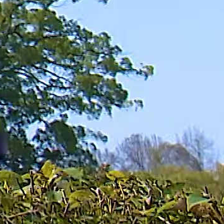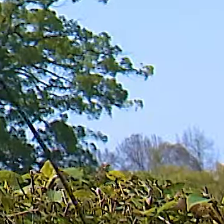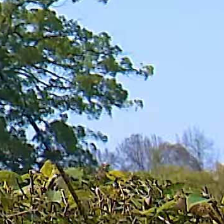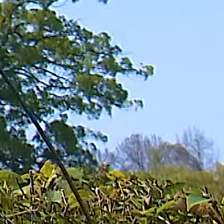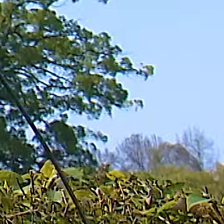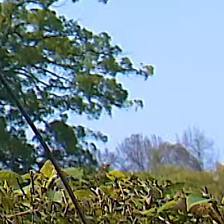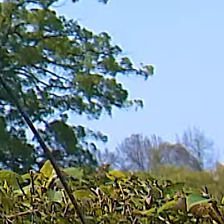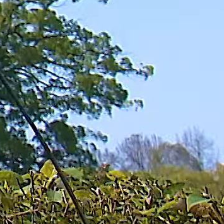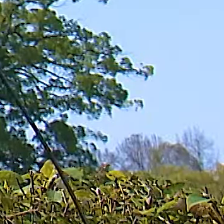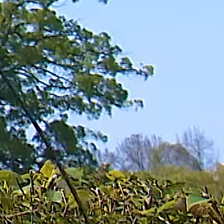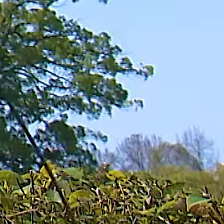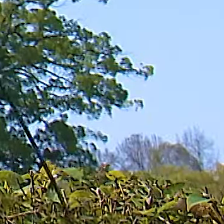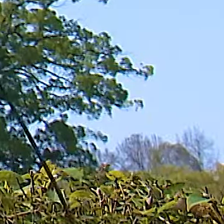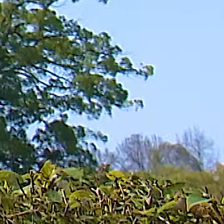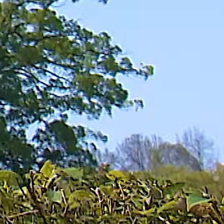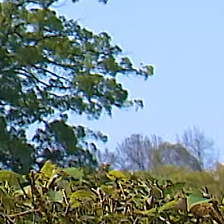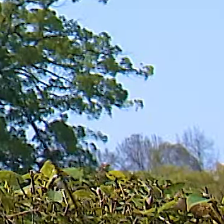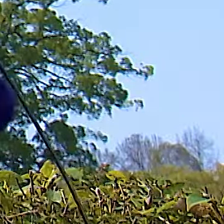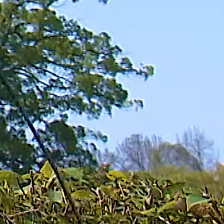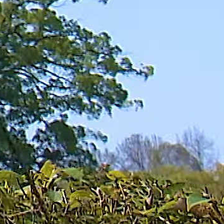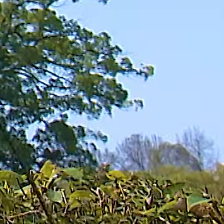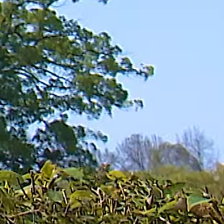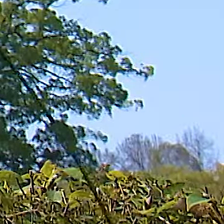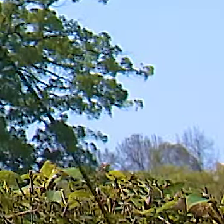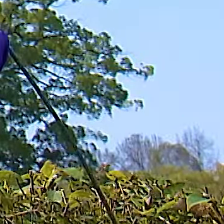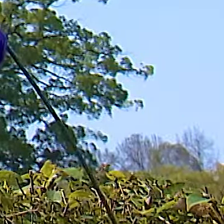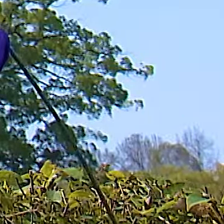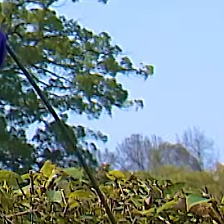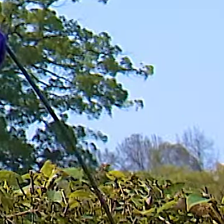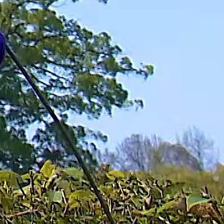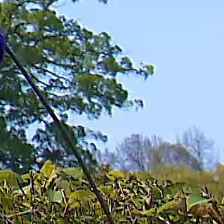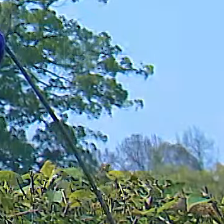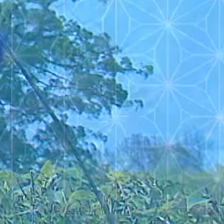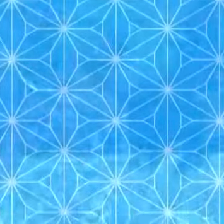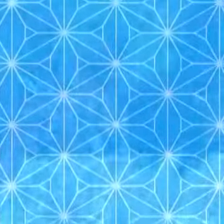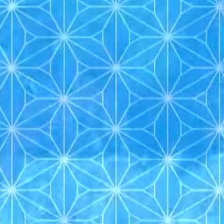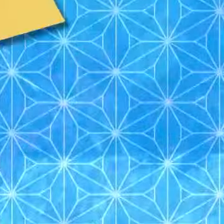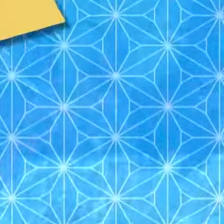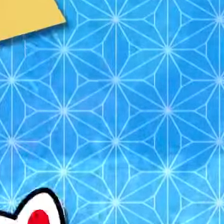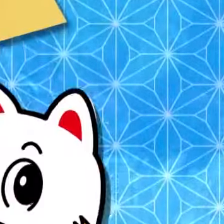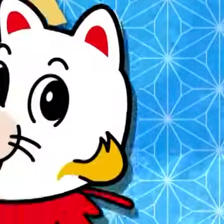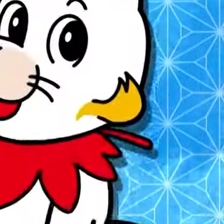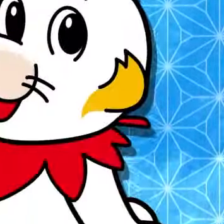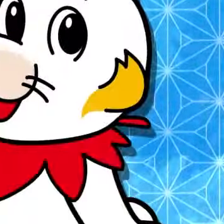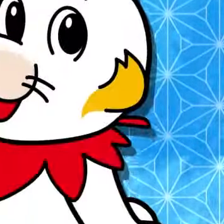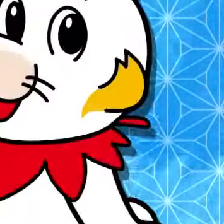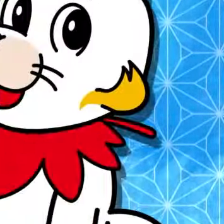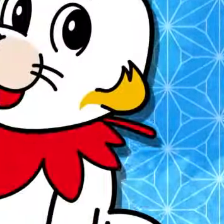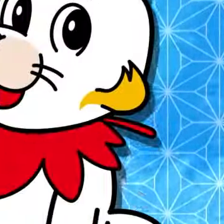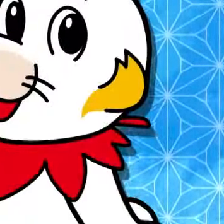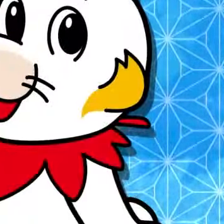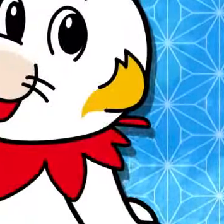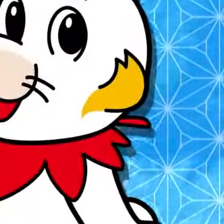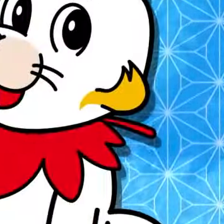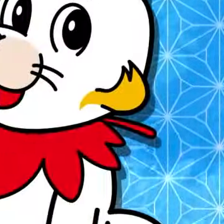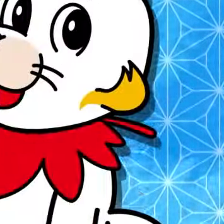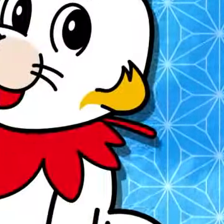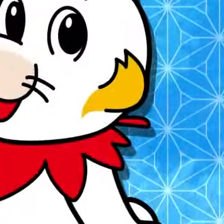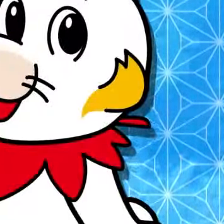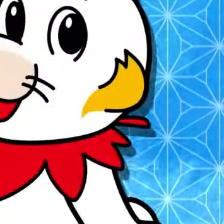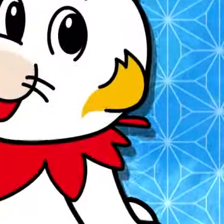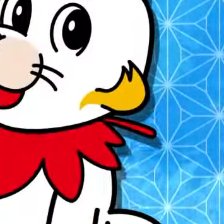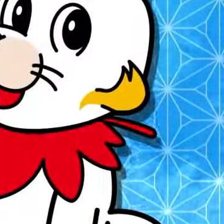広島広域都市圏200万人の民を心を一つにするのじゃ。元なり200万